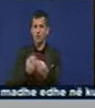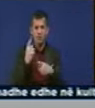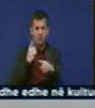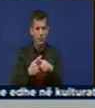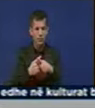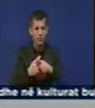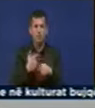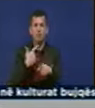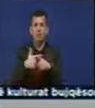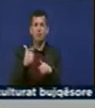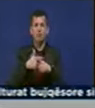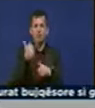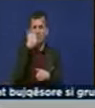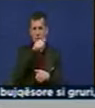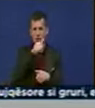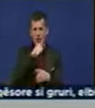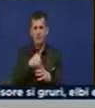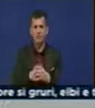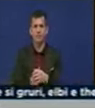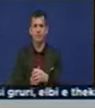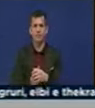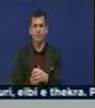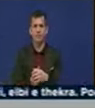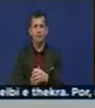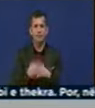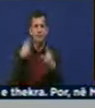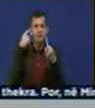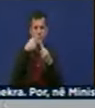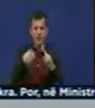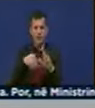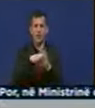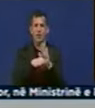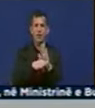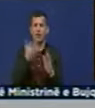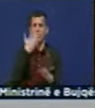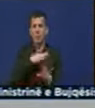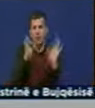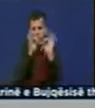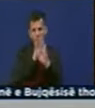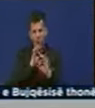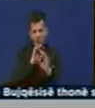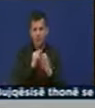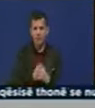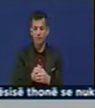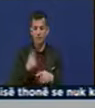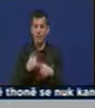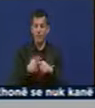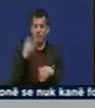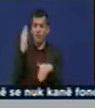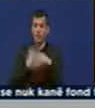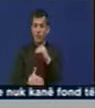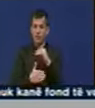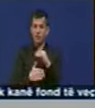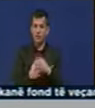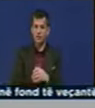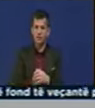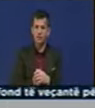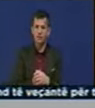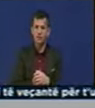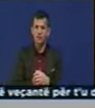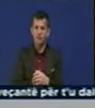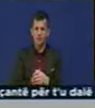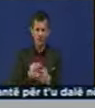motivet dhe synimet e ligjit të mos realizohen. Dhe së fundmi që është një diçka